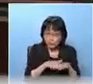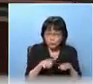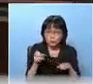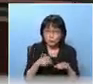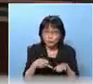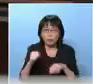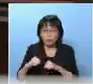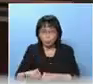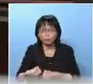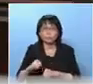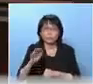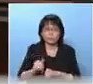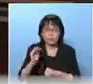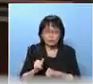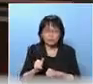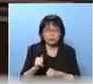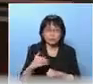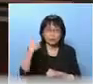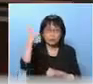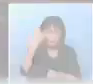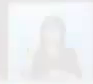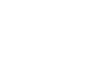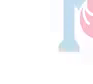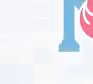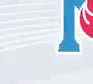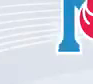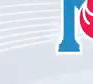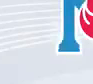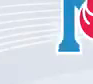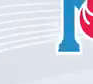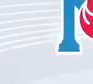又穩定而且高效的氫能源的網絡。